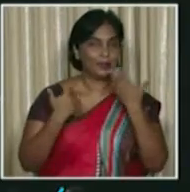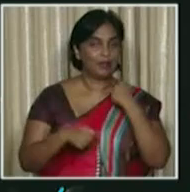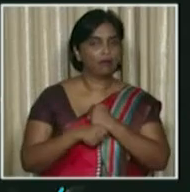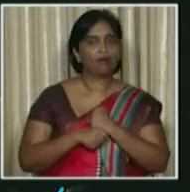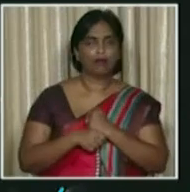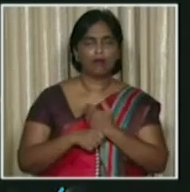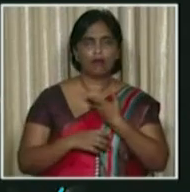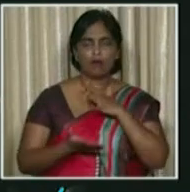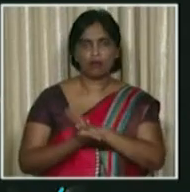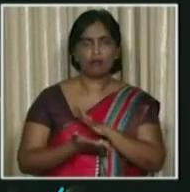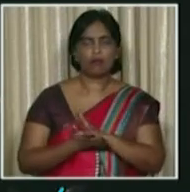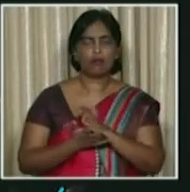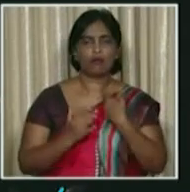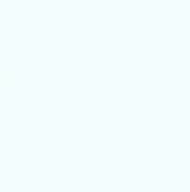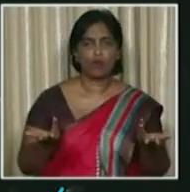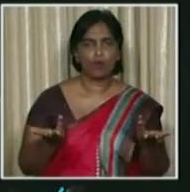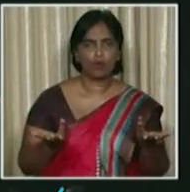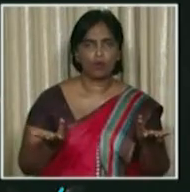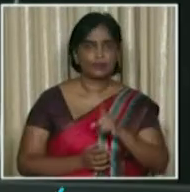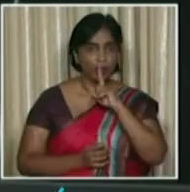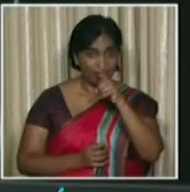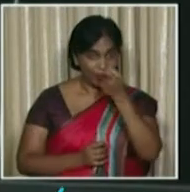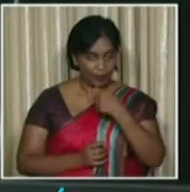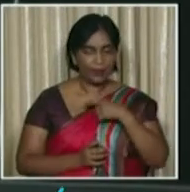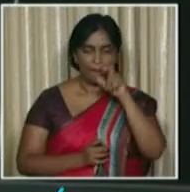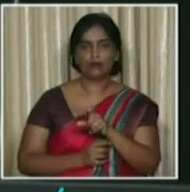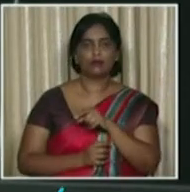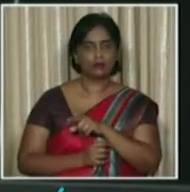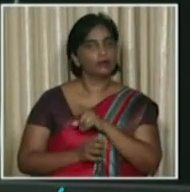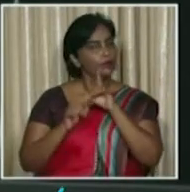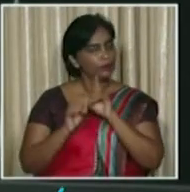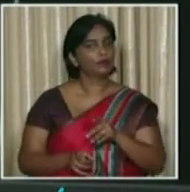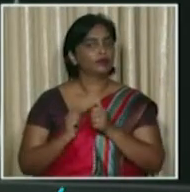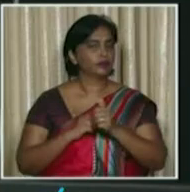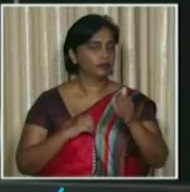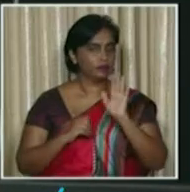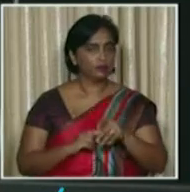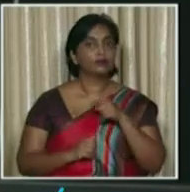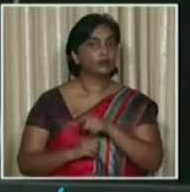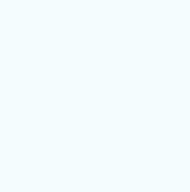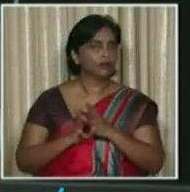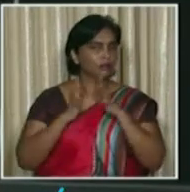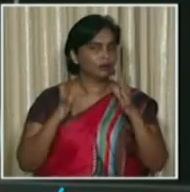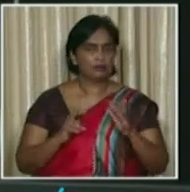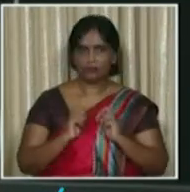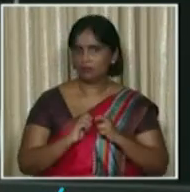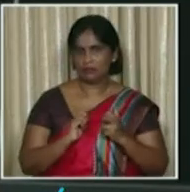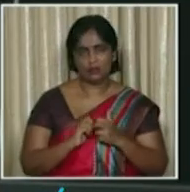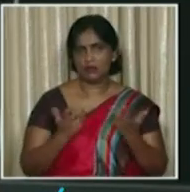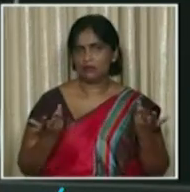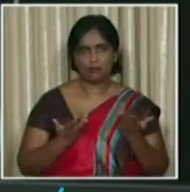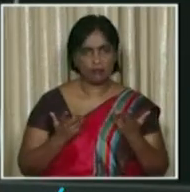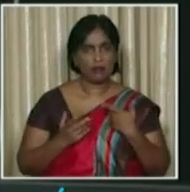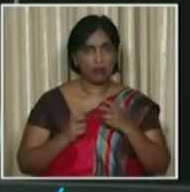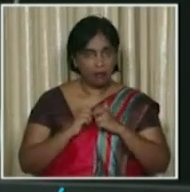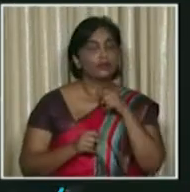කොහොමද තමන්ගේ කොට්ටාසියෙන් පිටර යන්න කියලා කියන්නේ ඒකයි මම අහන්නේ අපි ඒකත් බලලා තමයි කටයුත්ත කරේ එහෙම ලොකු ගැටලුවක් එන්න විදියක් නැහැ ඒ ආවොත්